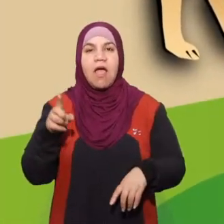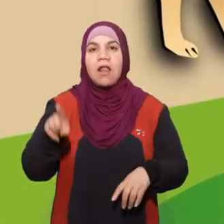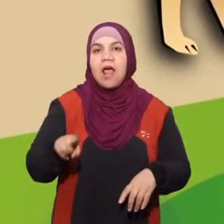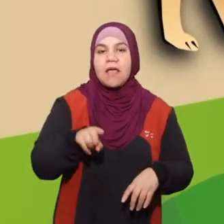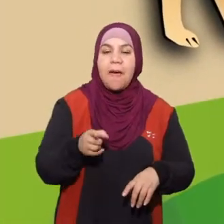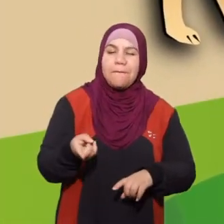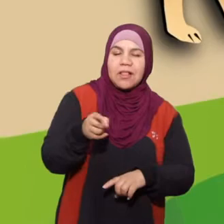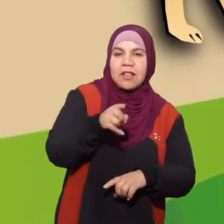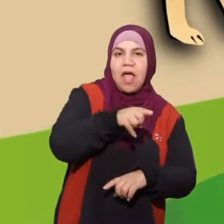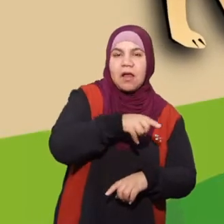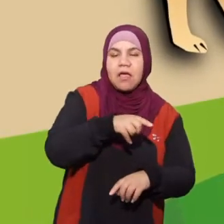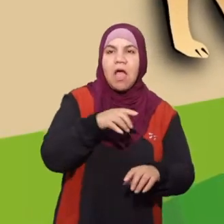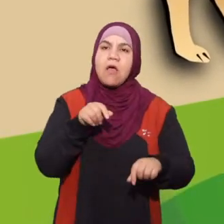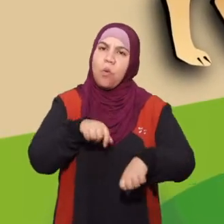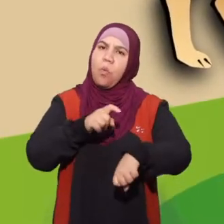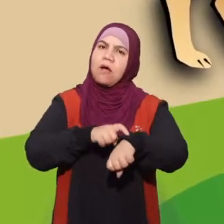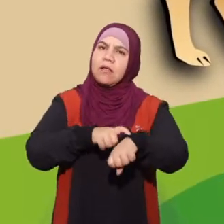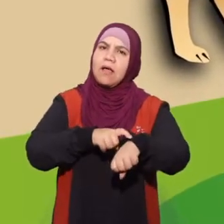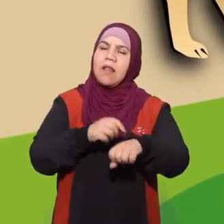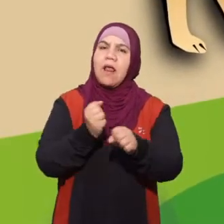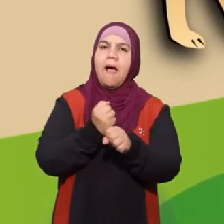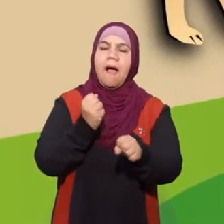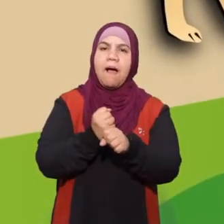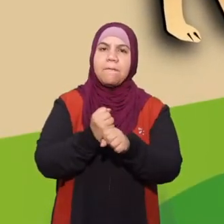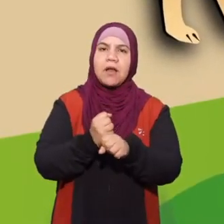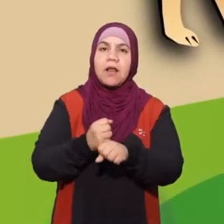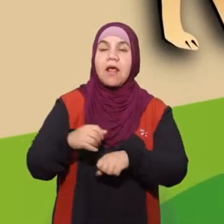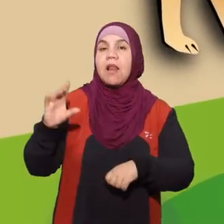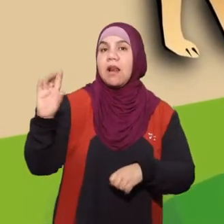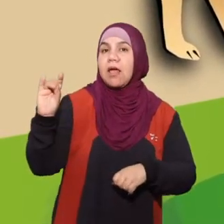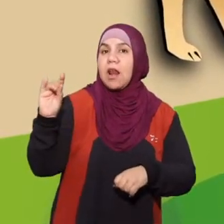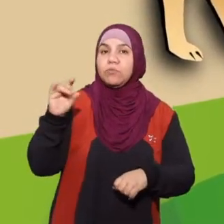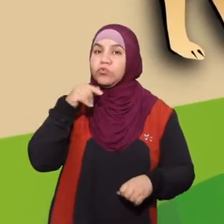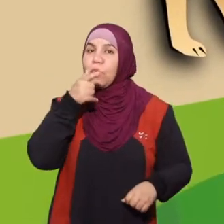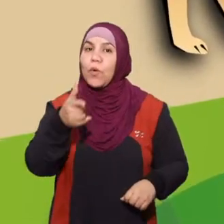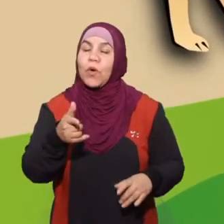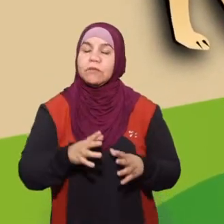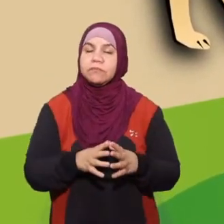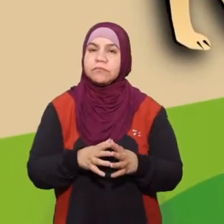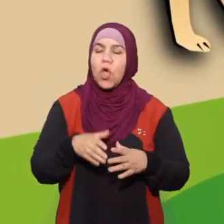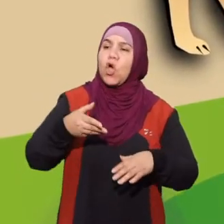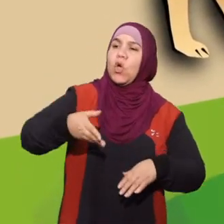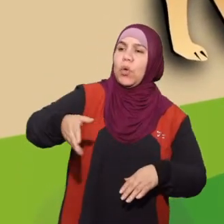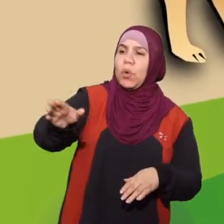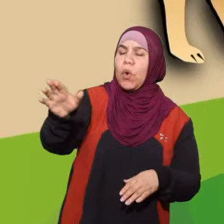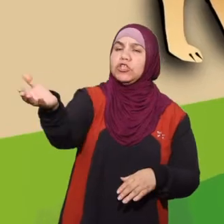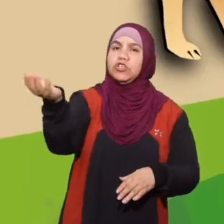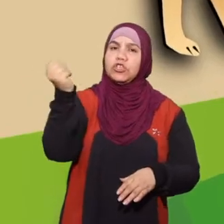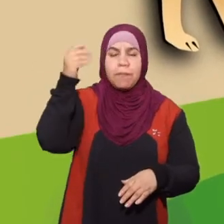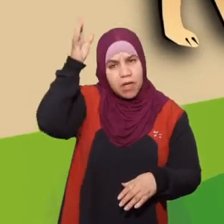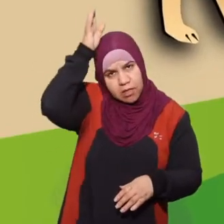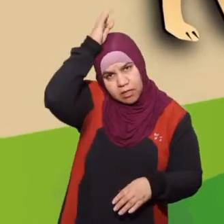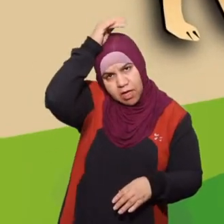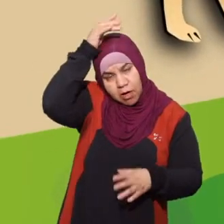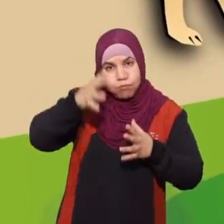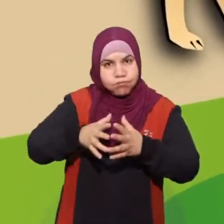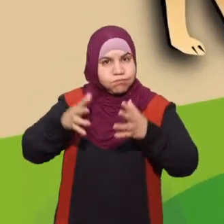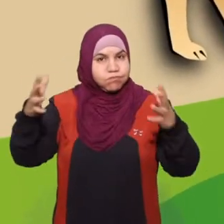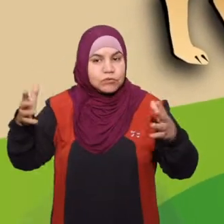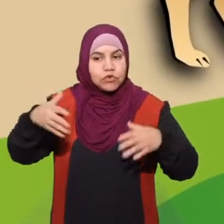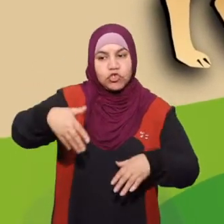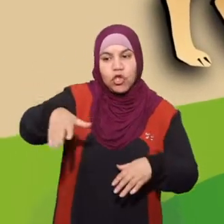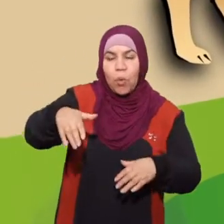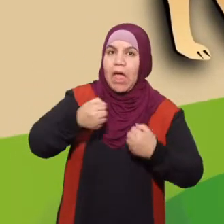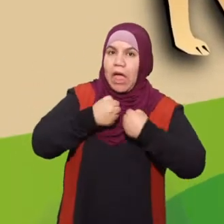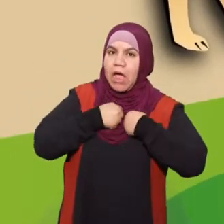الأيام التالية أثناء العمل كان الكلب يقول له: اذهب واحضر ديكا سمينا واشوه